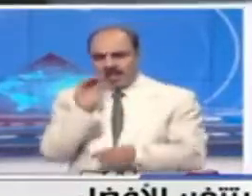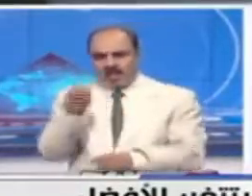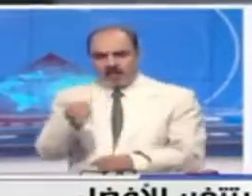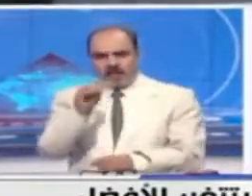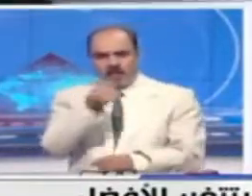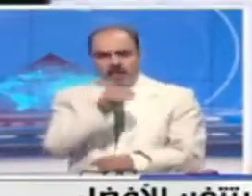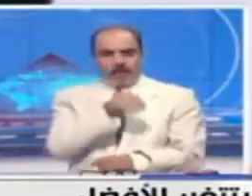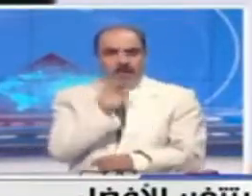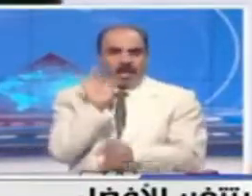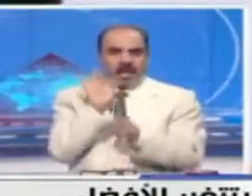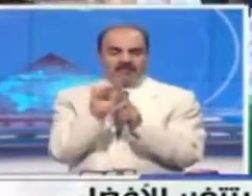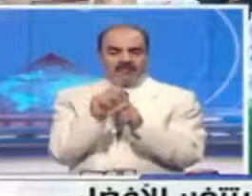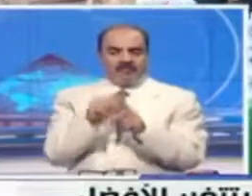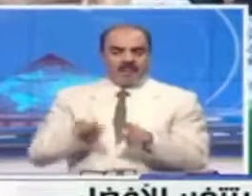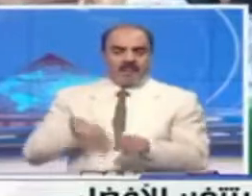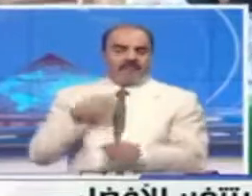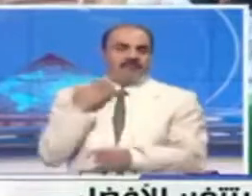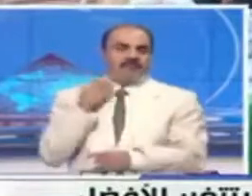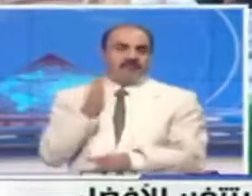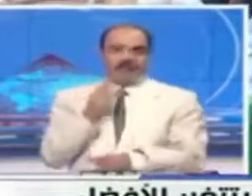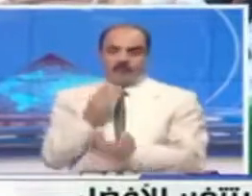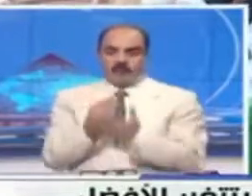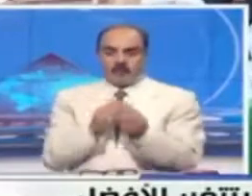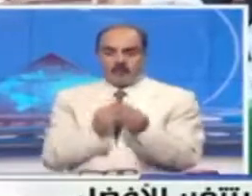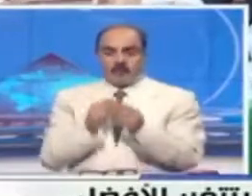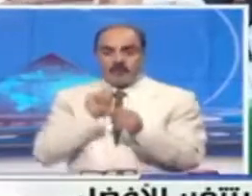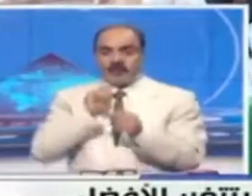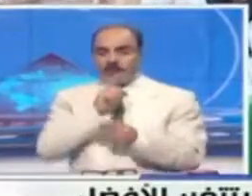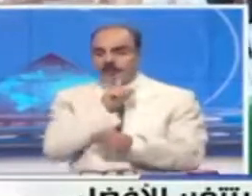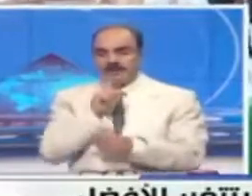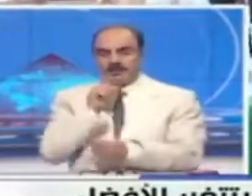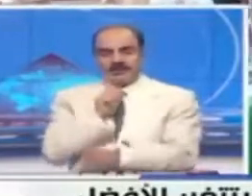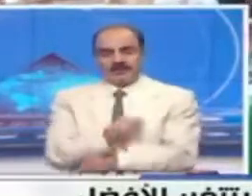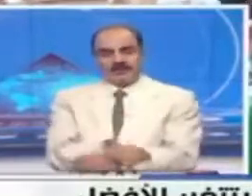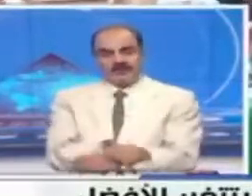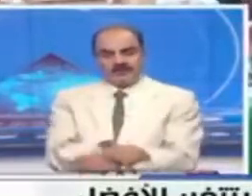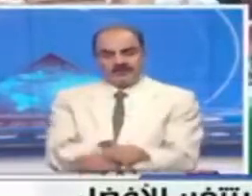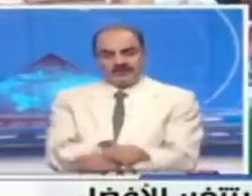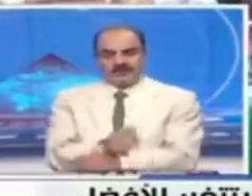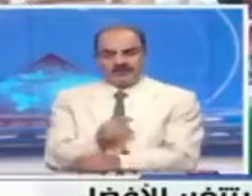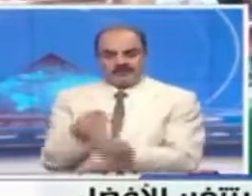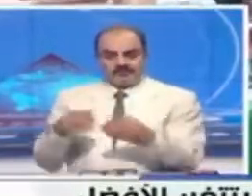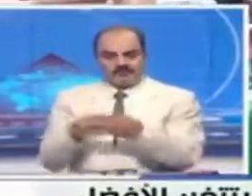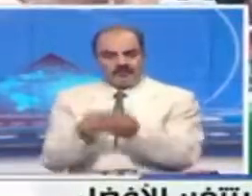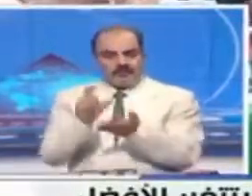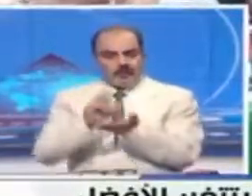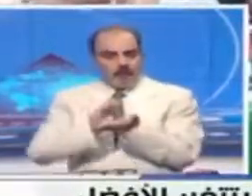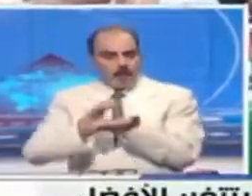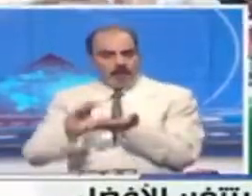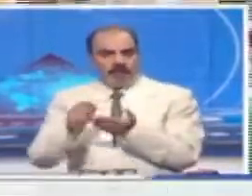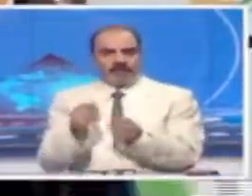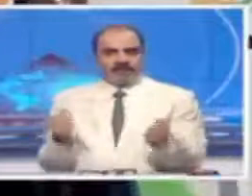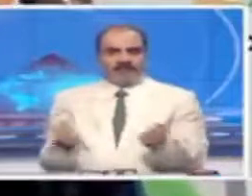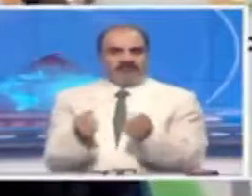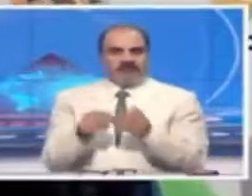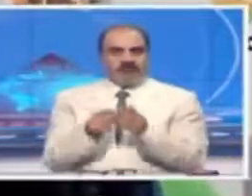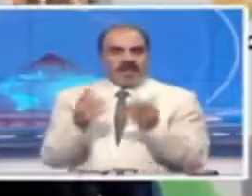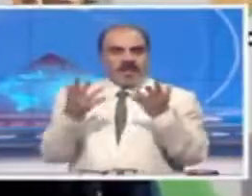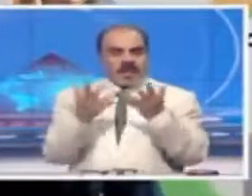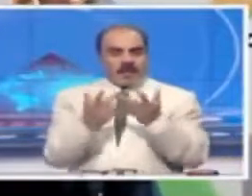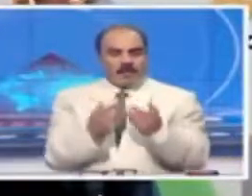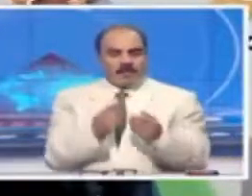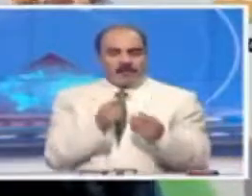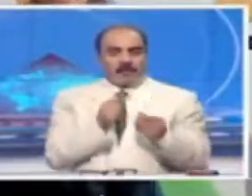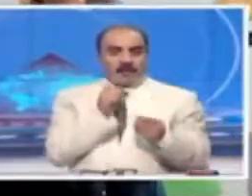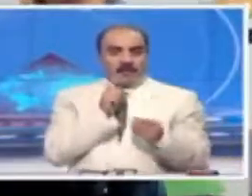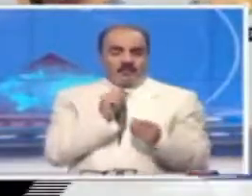التي تستهدفها مبادرة حياة كريمة بمحافظة بني سويف، ضمن المرحلة الأولى من الحملة التي تشمل بجانب